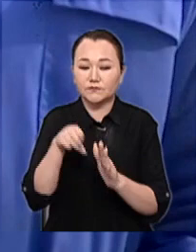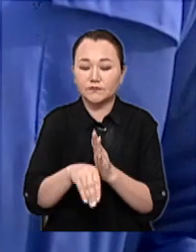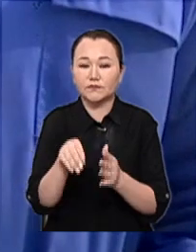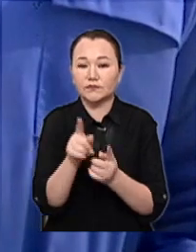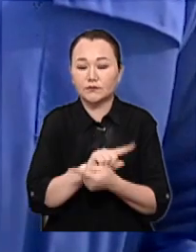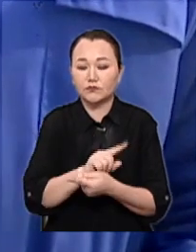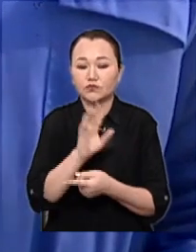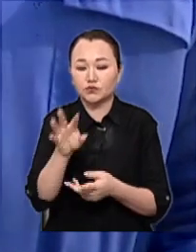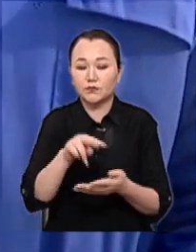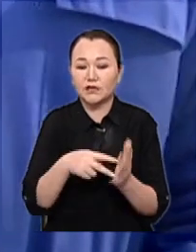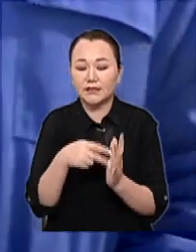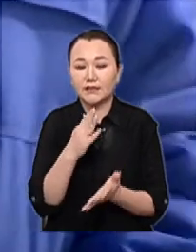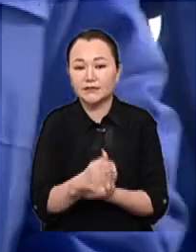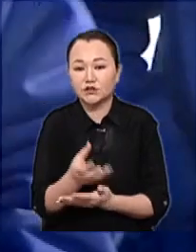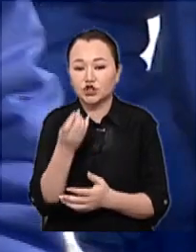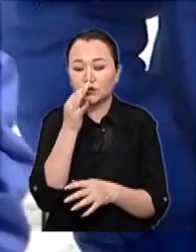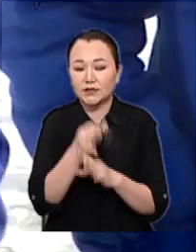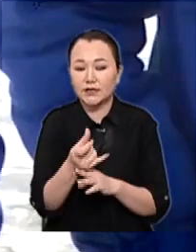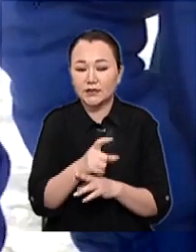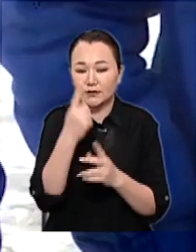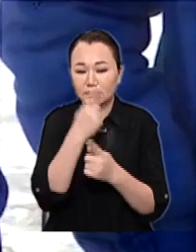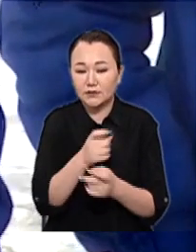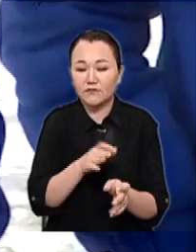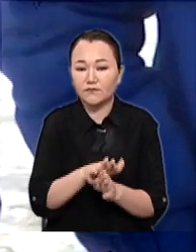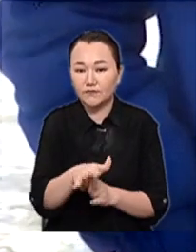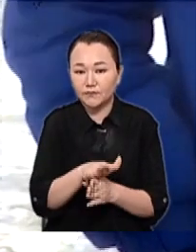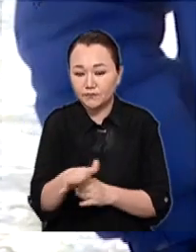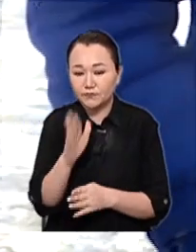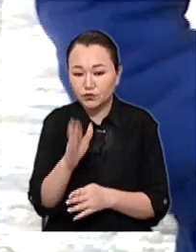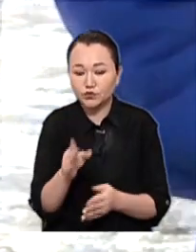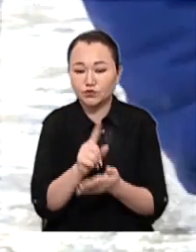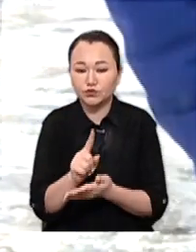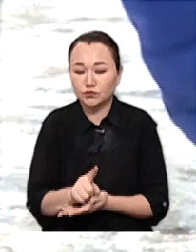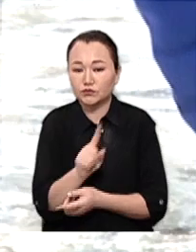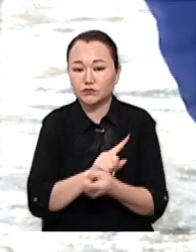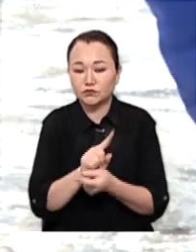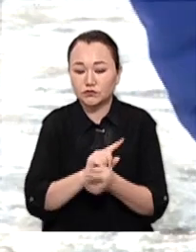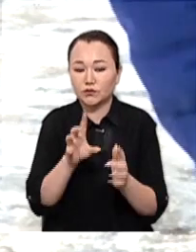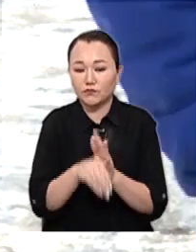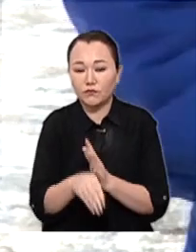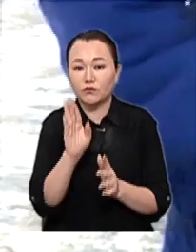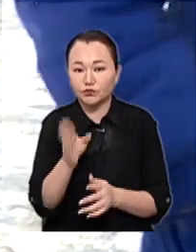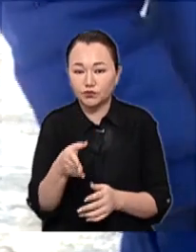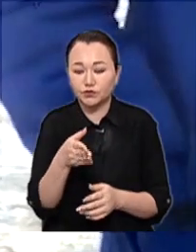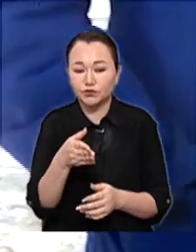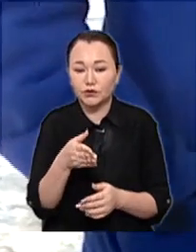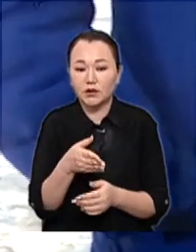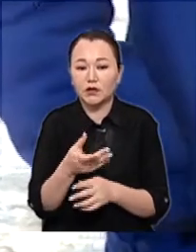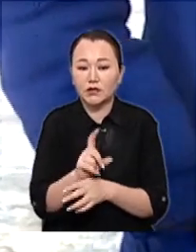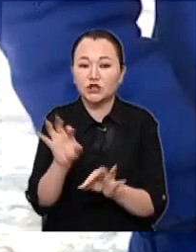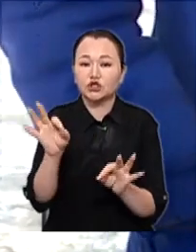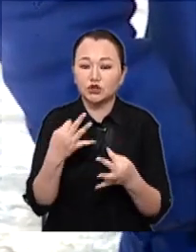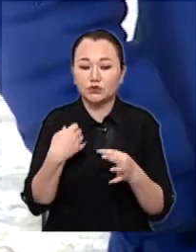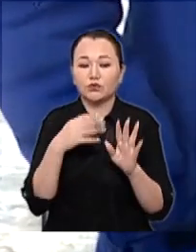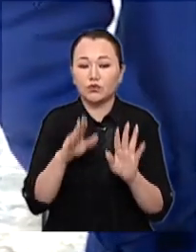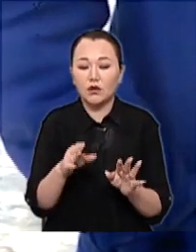жоспарлауда. Сол кезде егер жаңағы айтқан ескертпелер орындалып, тиісті өзгерістер енгізілген кезде, сол кезде біз тек